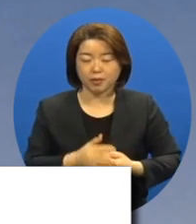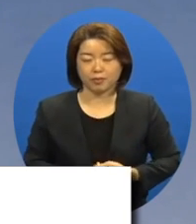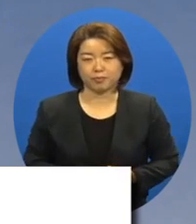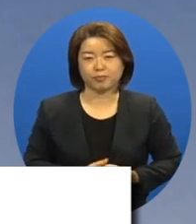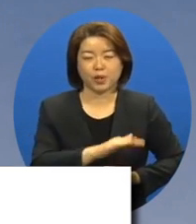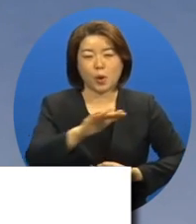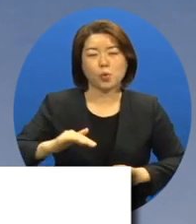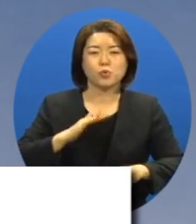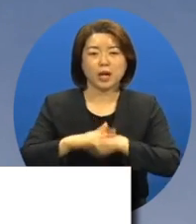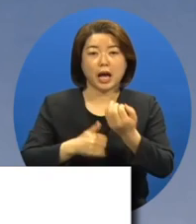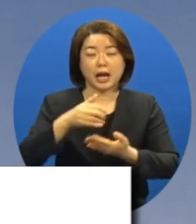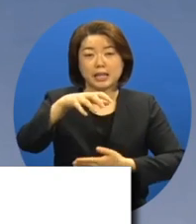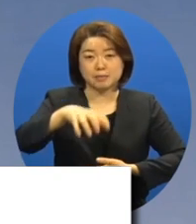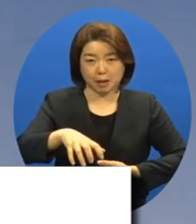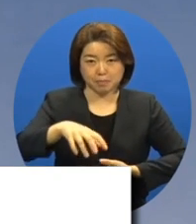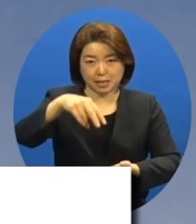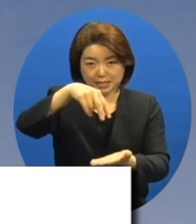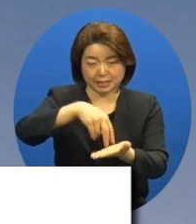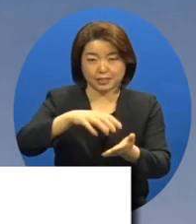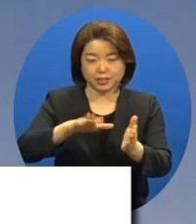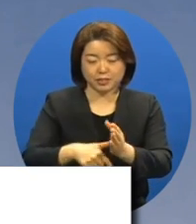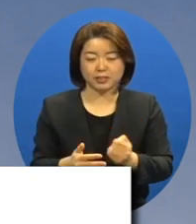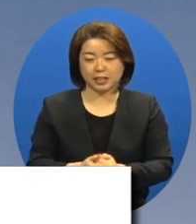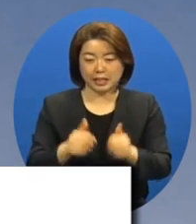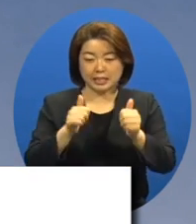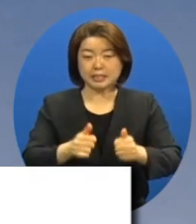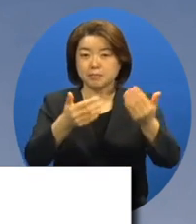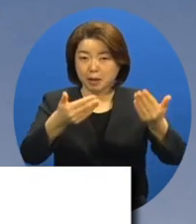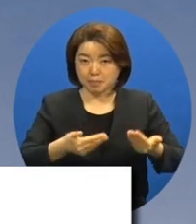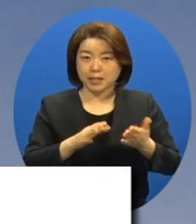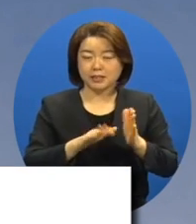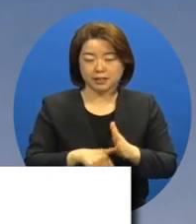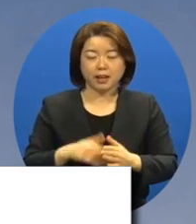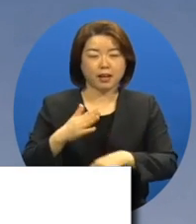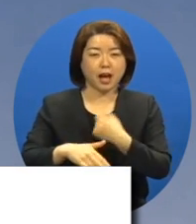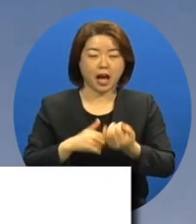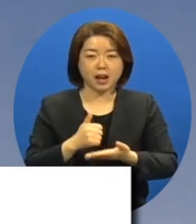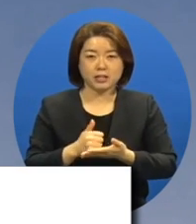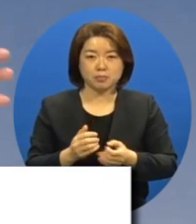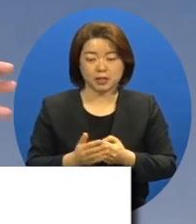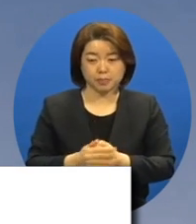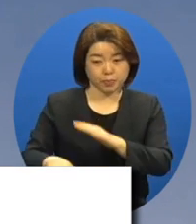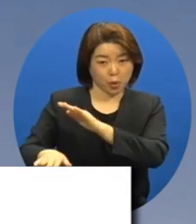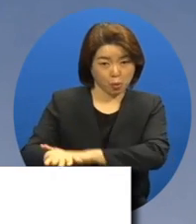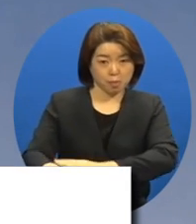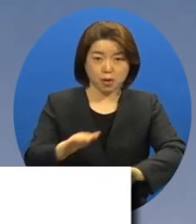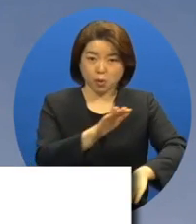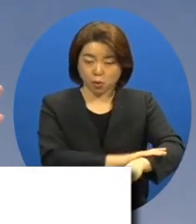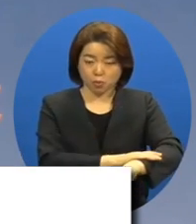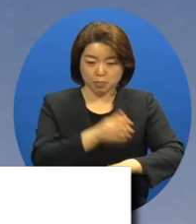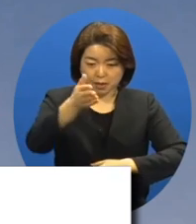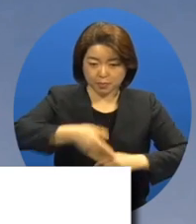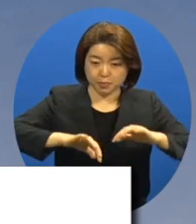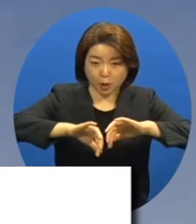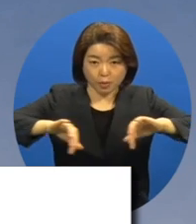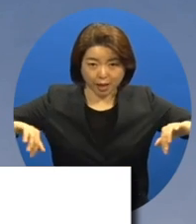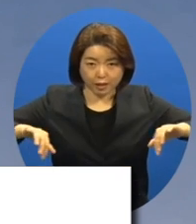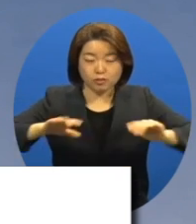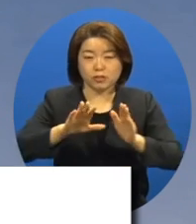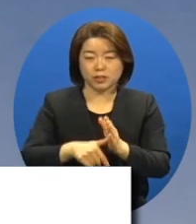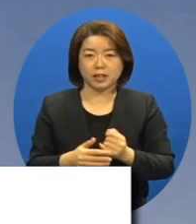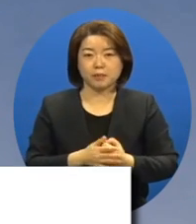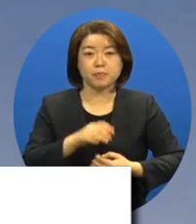우리가 하나님 앞에 섰을 때 심판을 봤는데 하나님이 오른 경고 왼편으로 사람을 나누실 때